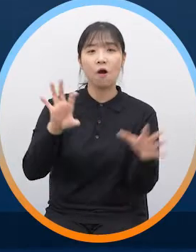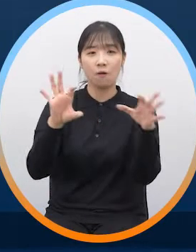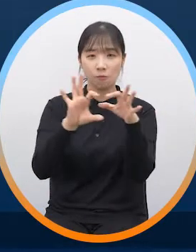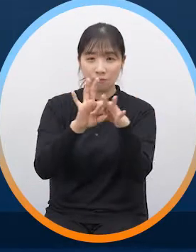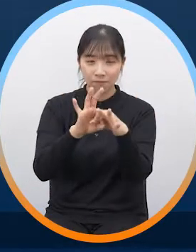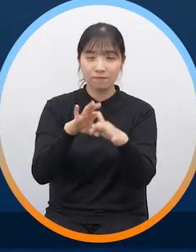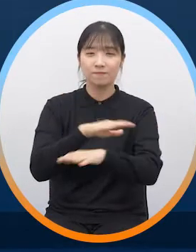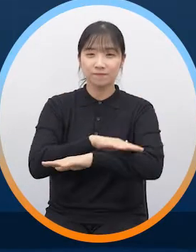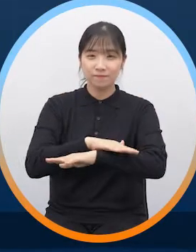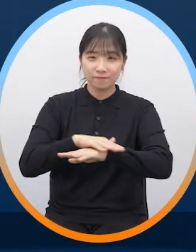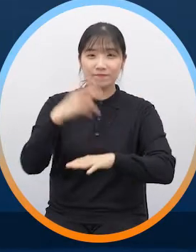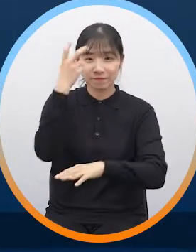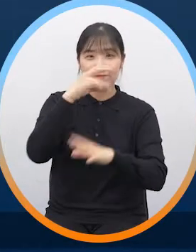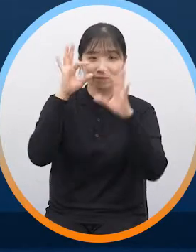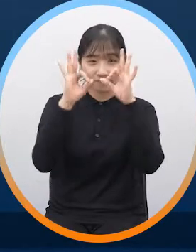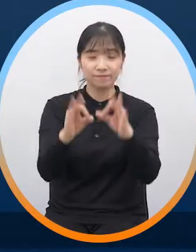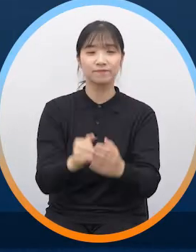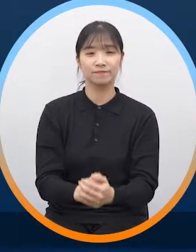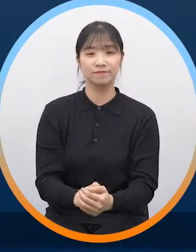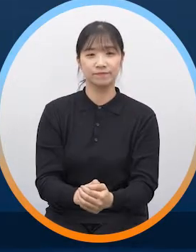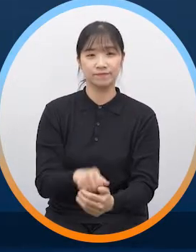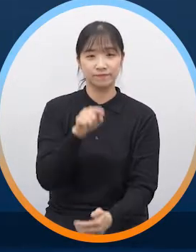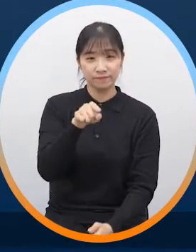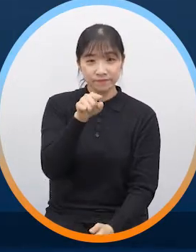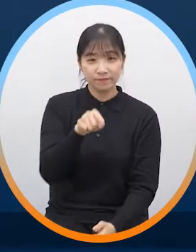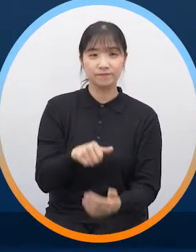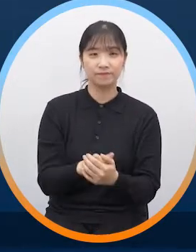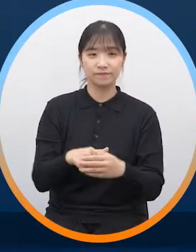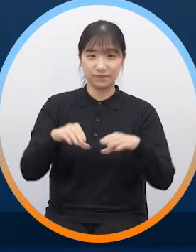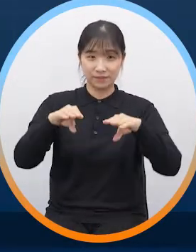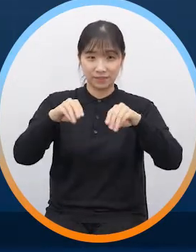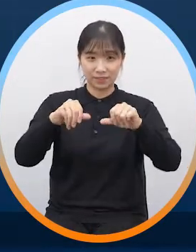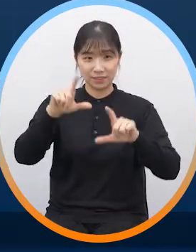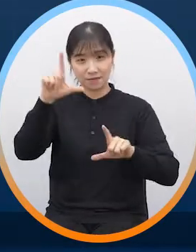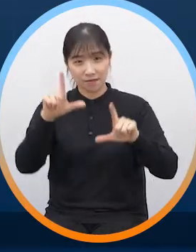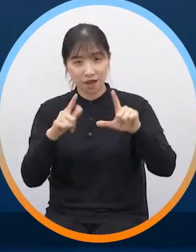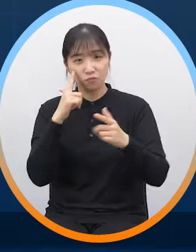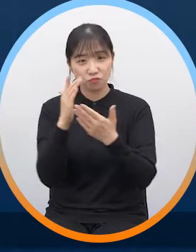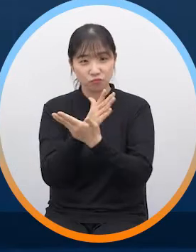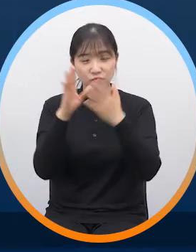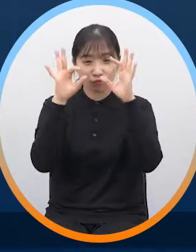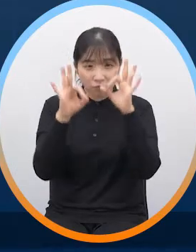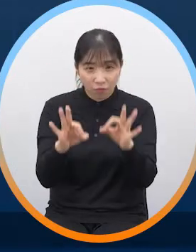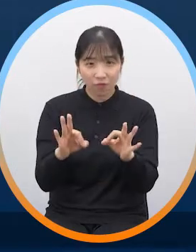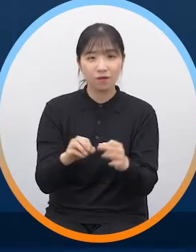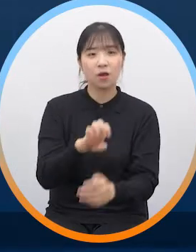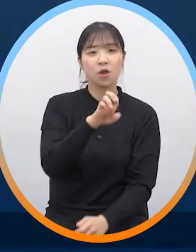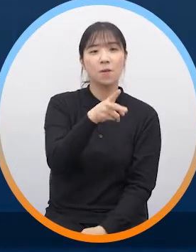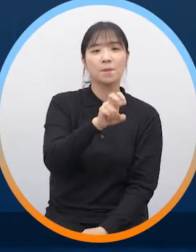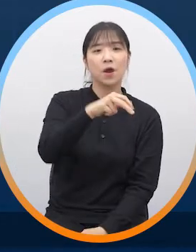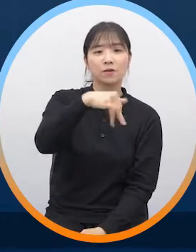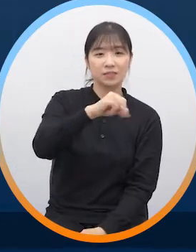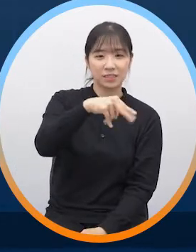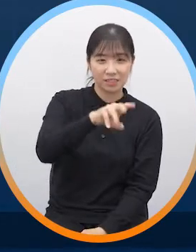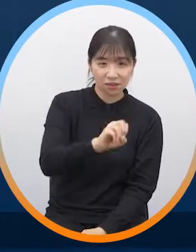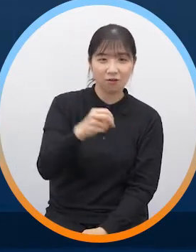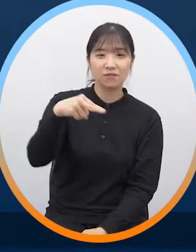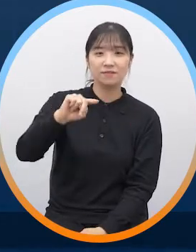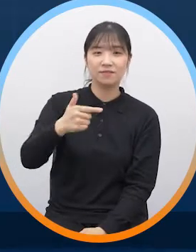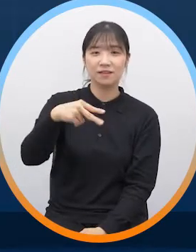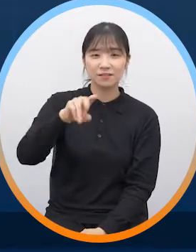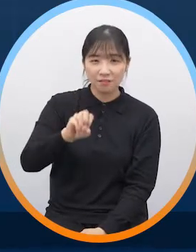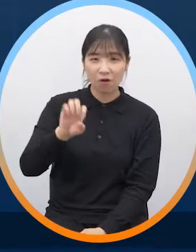더 이제 살펴보면 읍성은 지형상의 분류로 봤을 때 평지성과